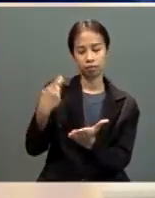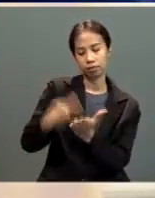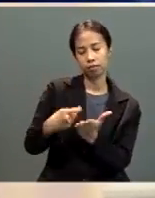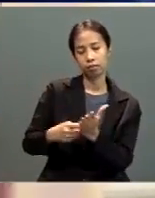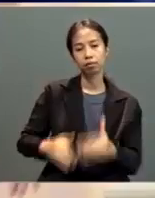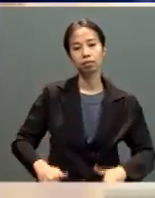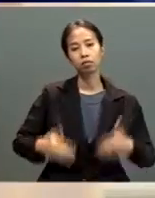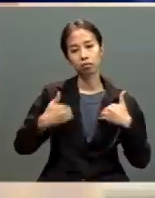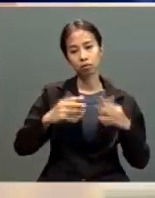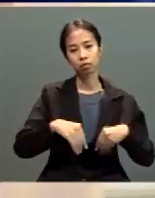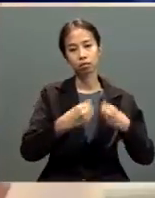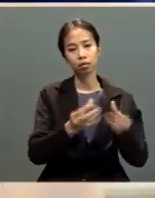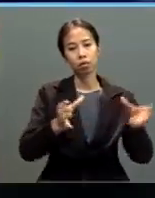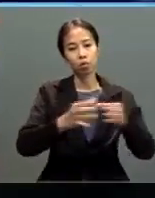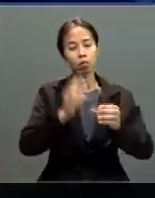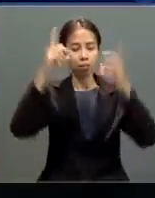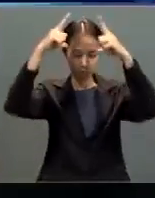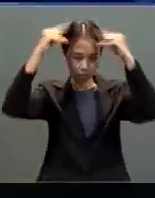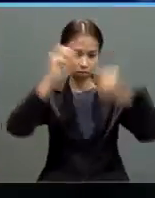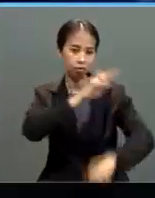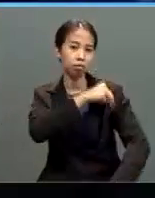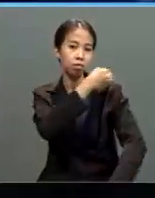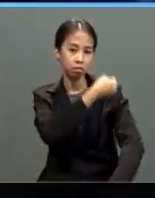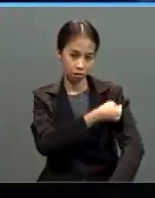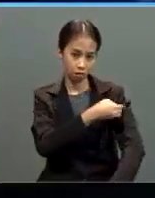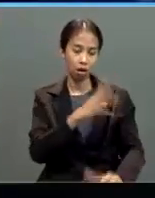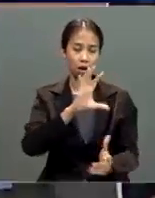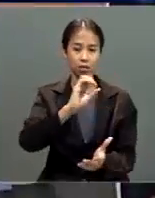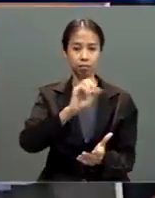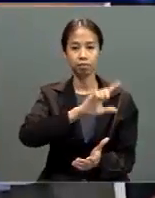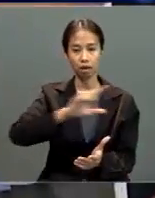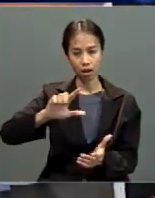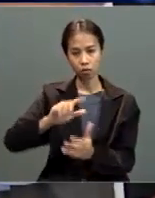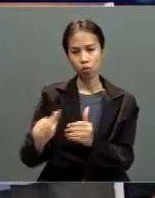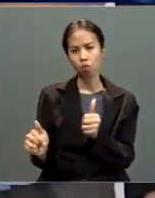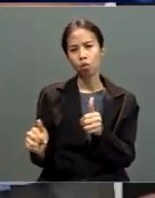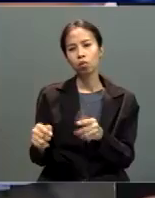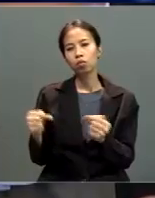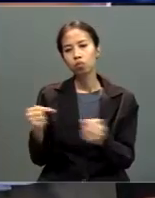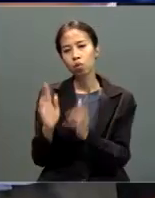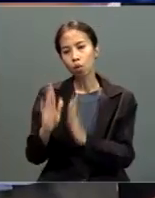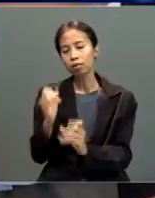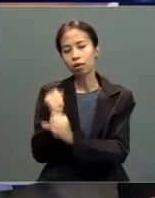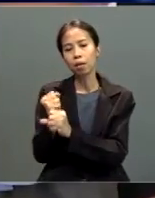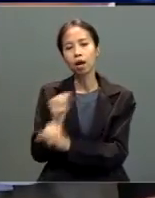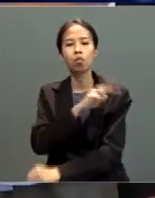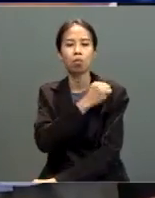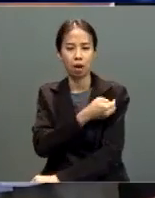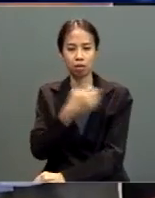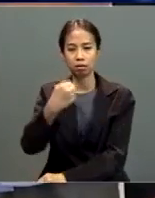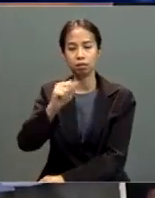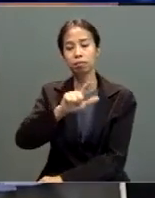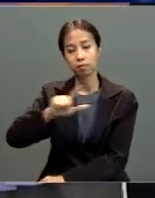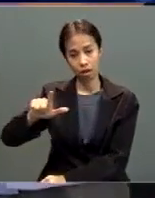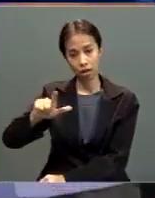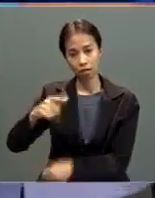ชีวิตสำหรับแพทย์และพยาบาล50ล้านบาทกรมธรรม์ประกันชีวิตสำหรับผู้ช่วยพยาบาลเทคนิคการแพทย์และรังสีเทคนิค10ล้านบาทและม